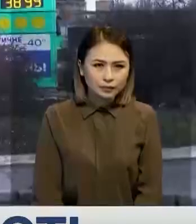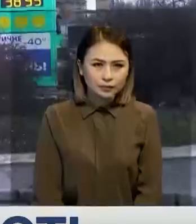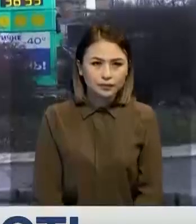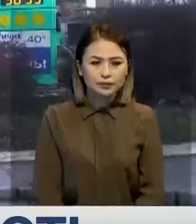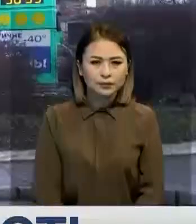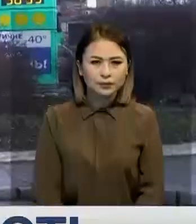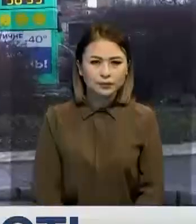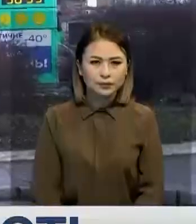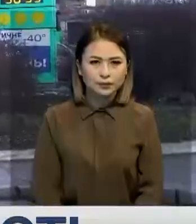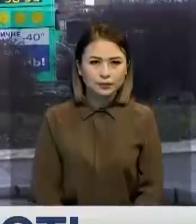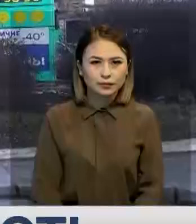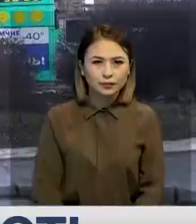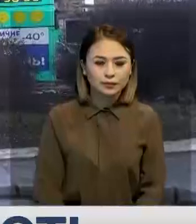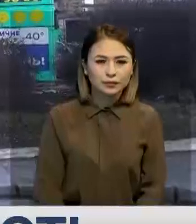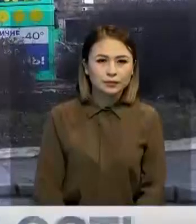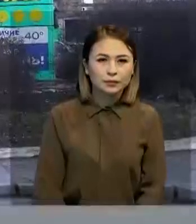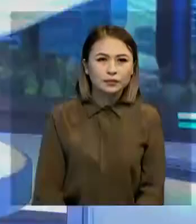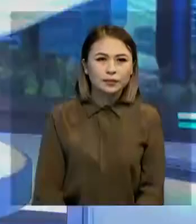24, Украинадан.